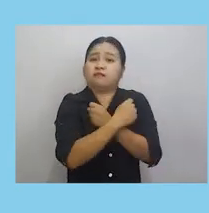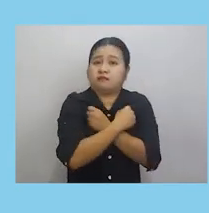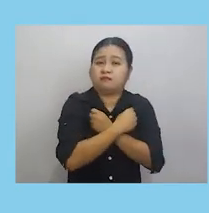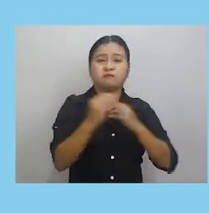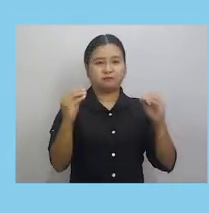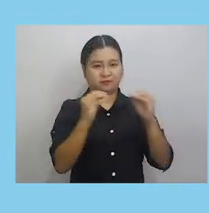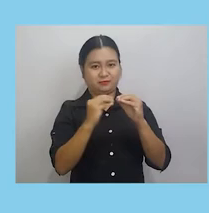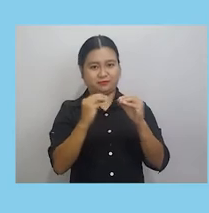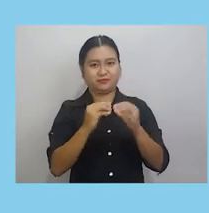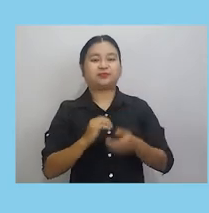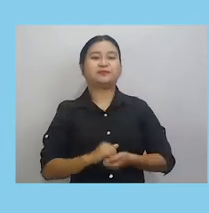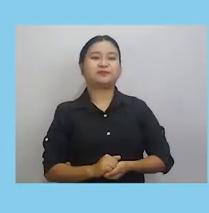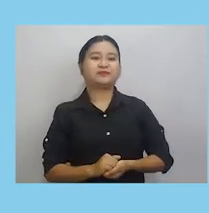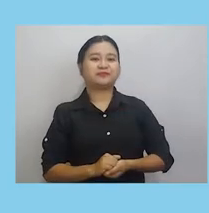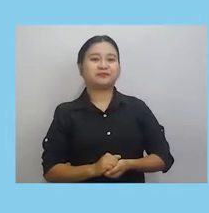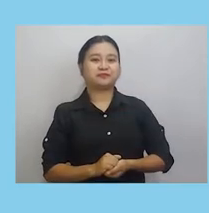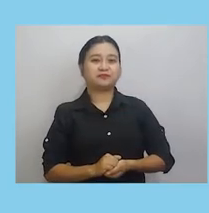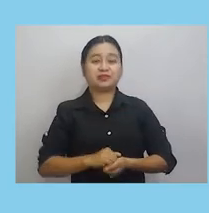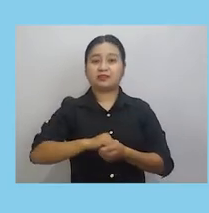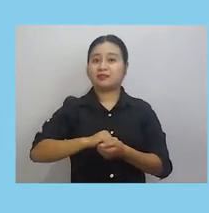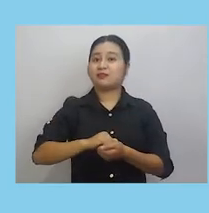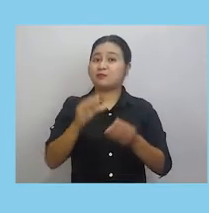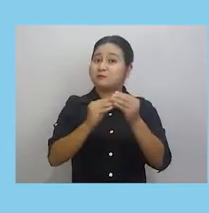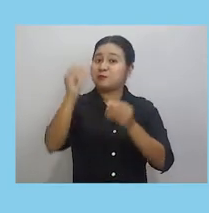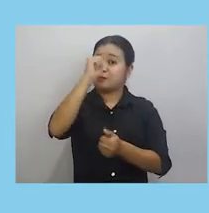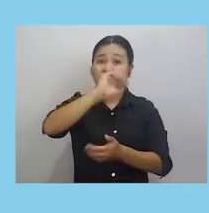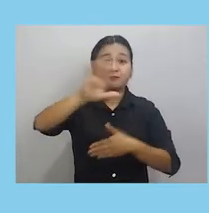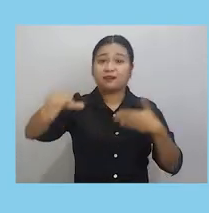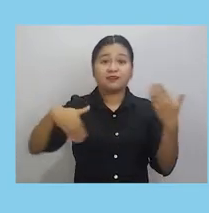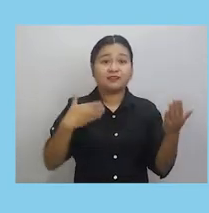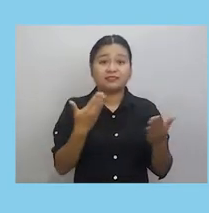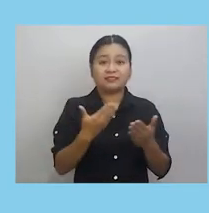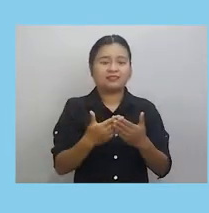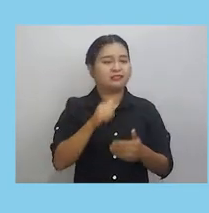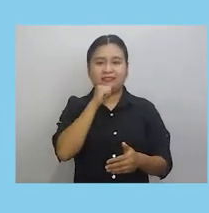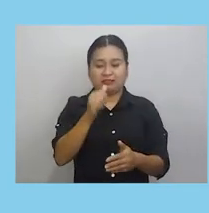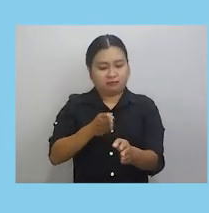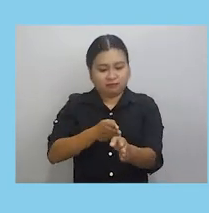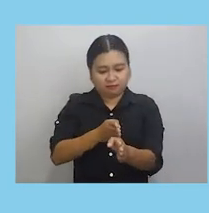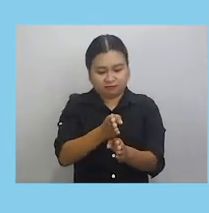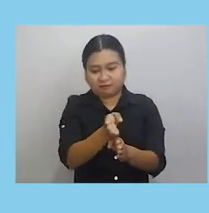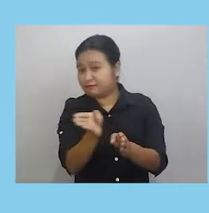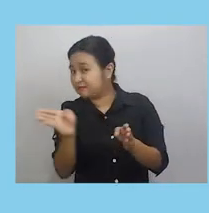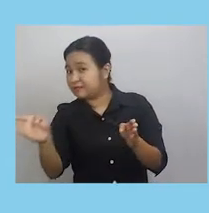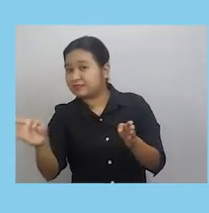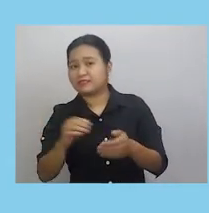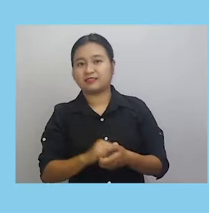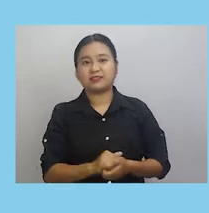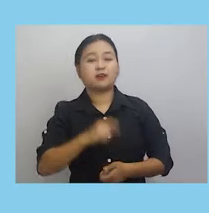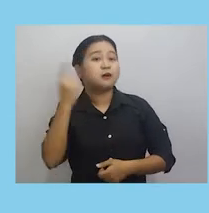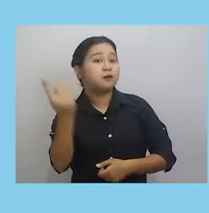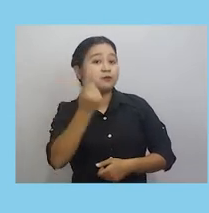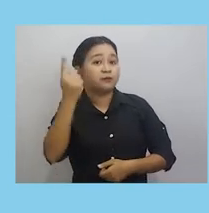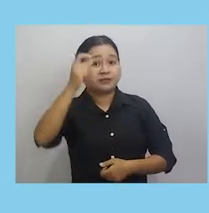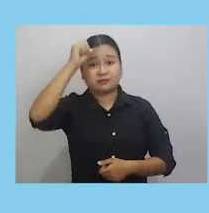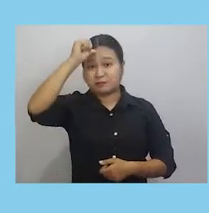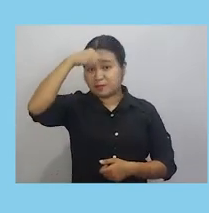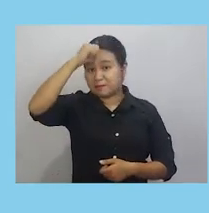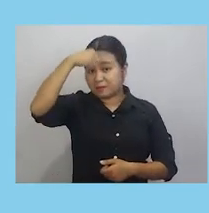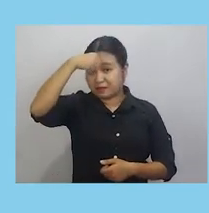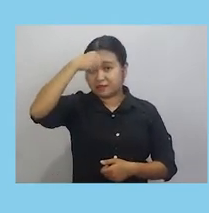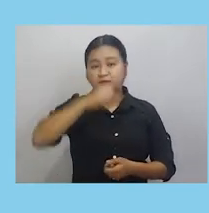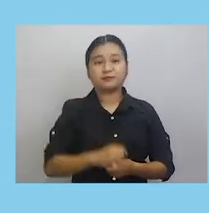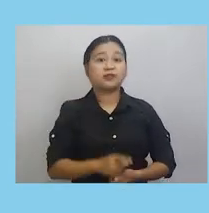ang mga nasa paligid. Higit sa lahat, hindi tayo maliligaw ng landas at lagi nating tatandaan na